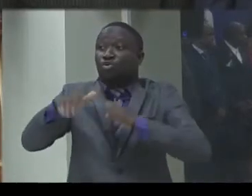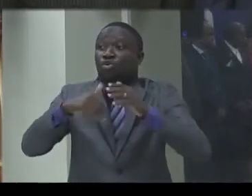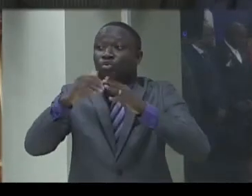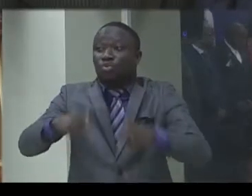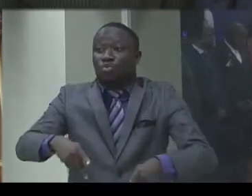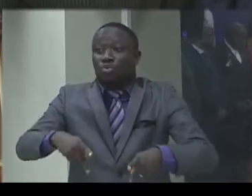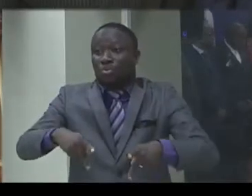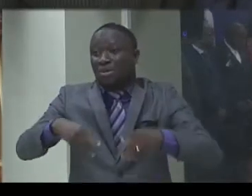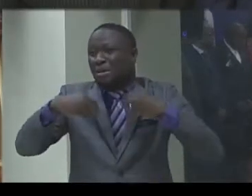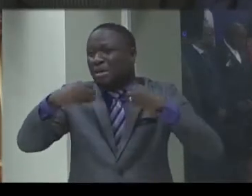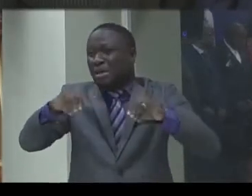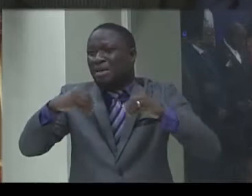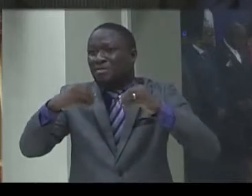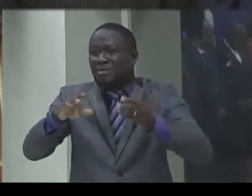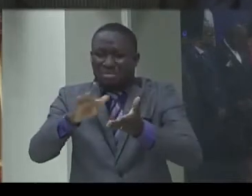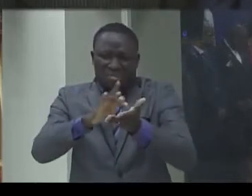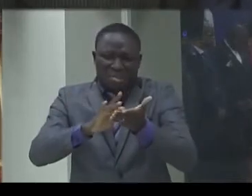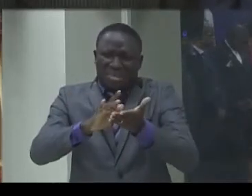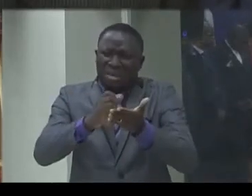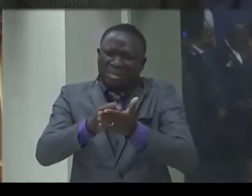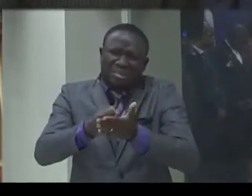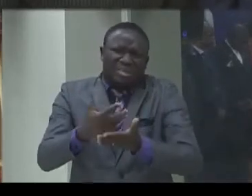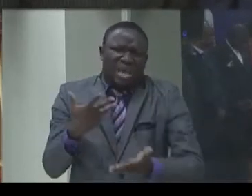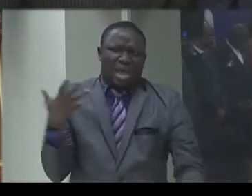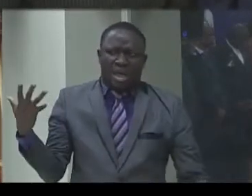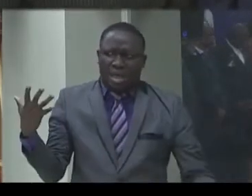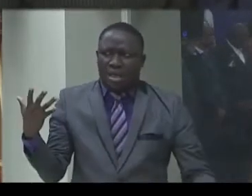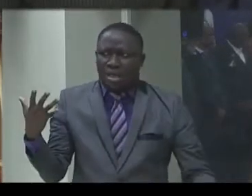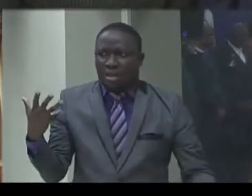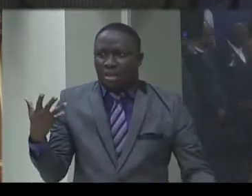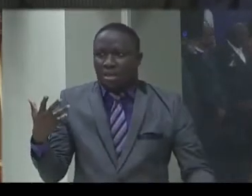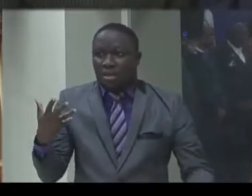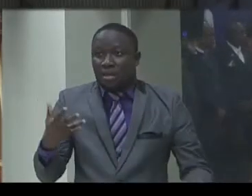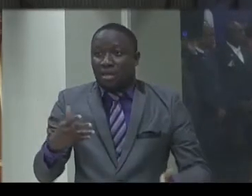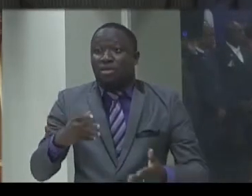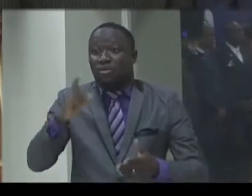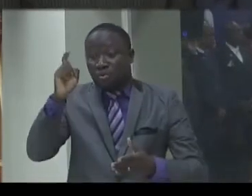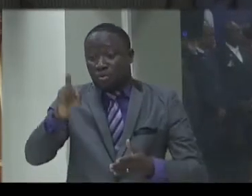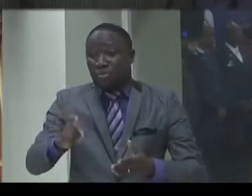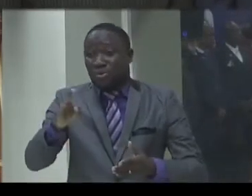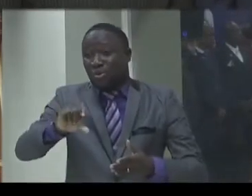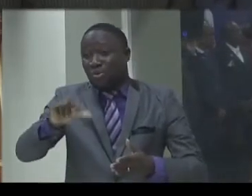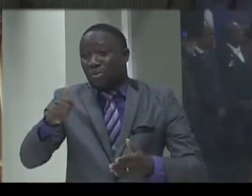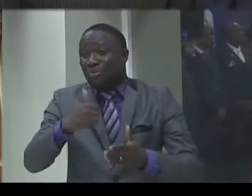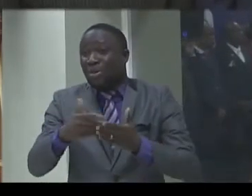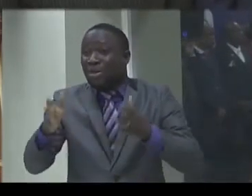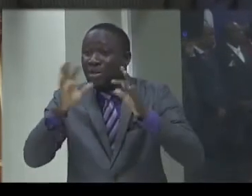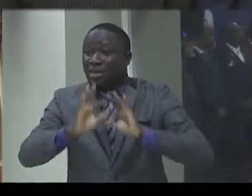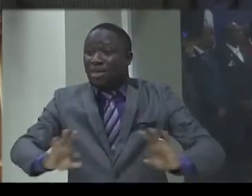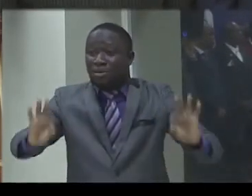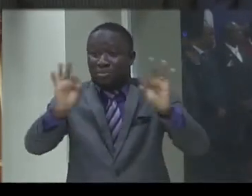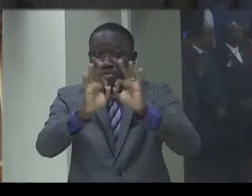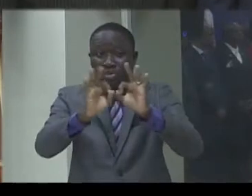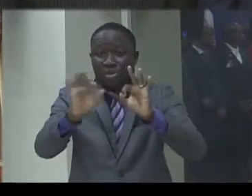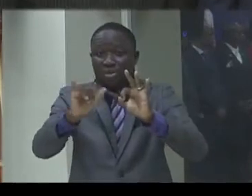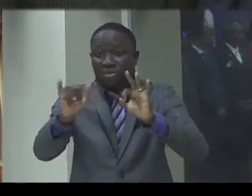ak medikaman epi produ dijen yo e san nou pabli produ